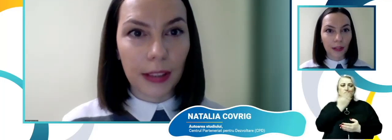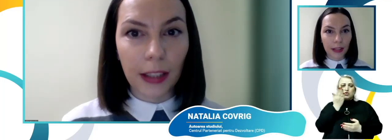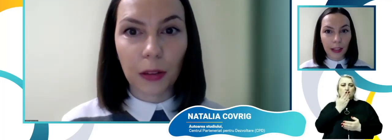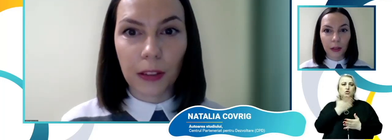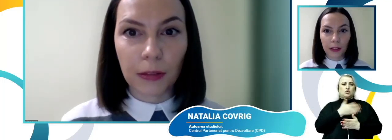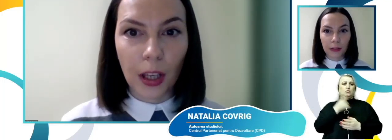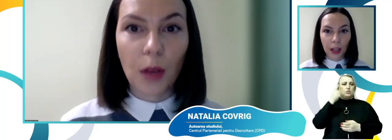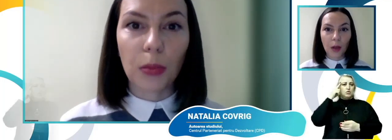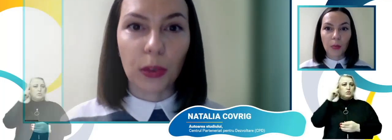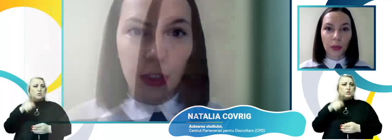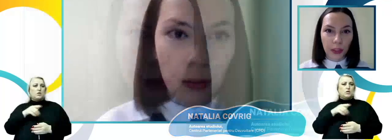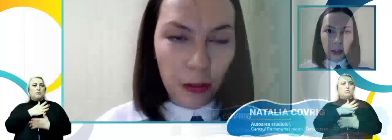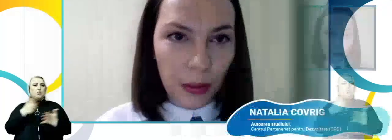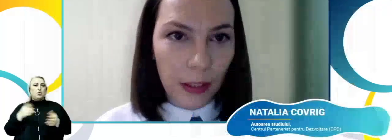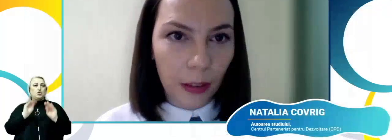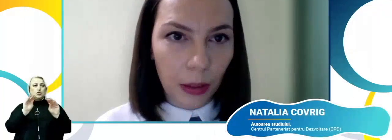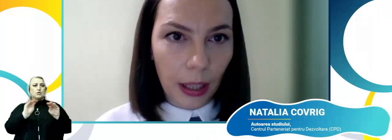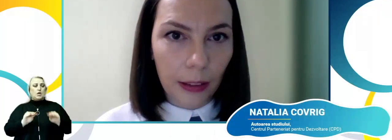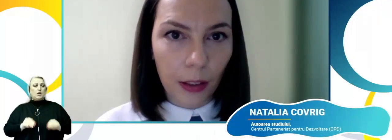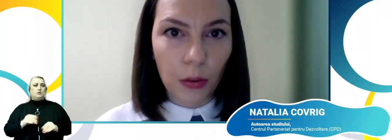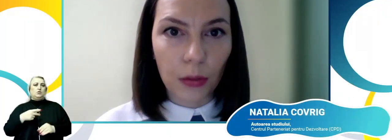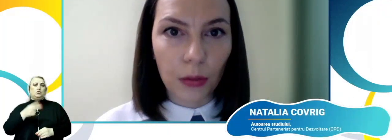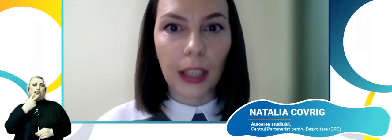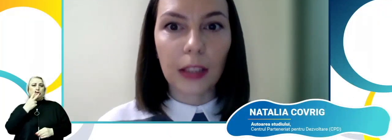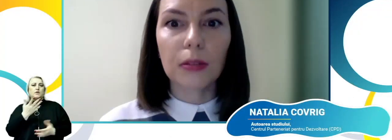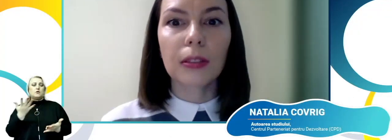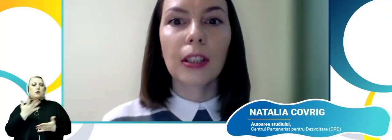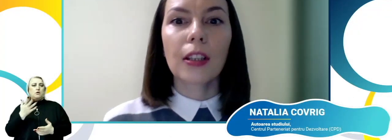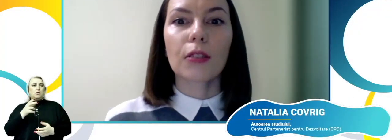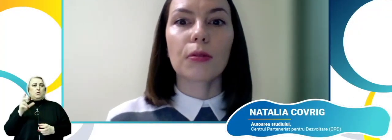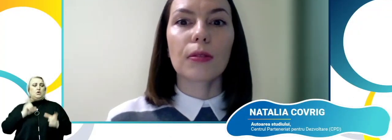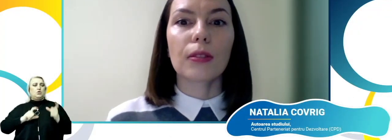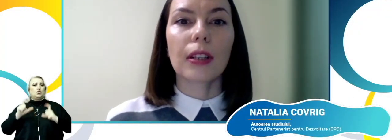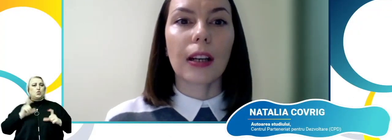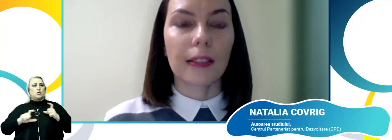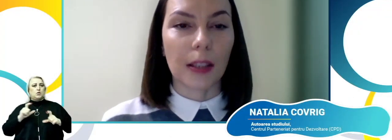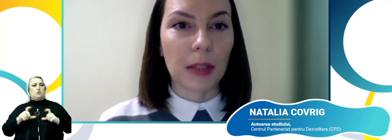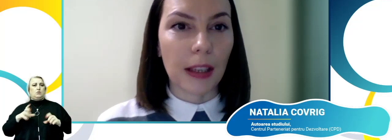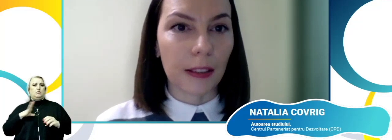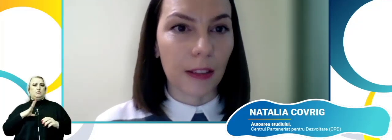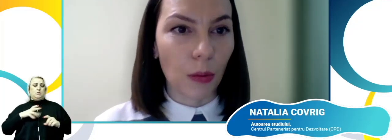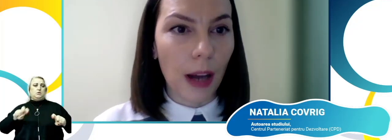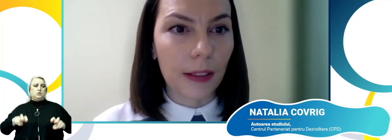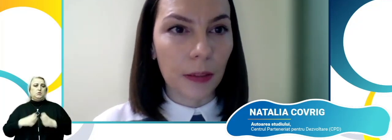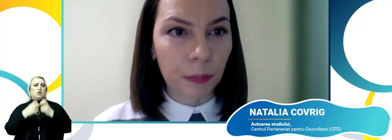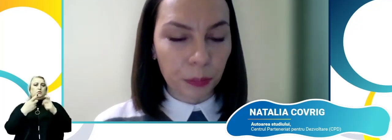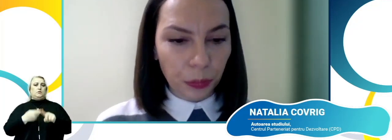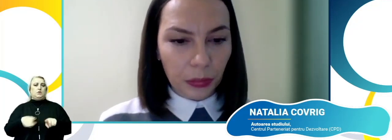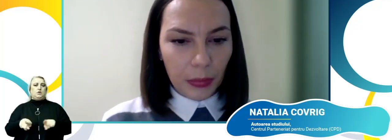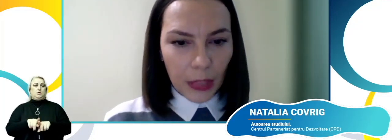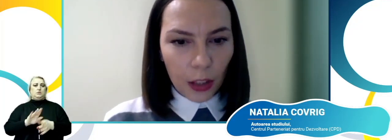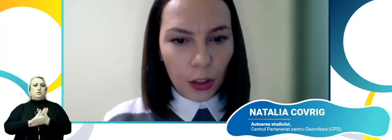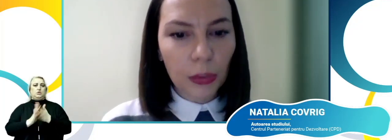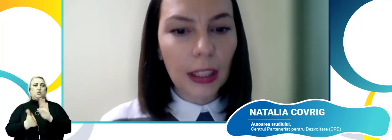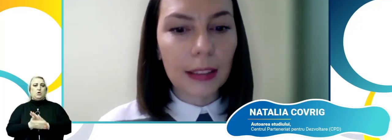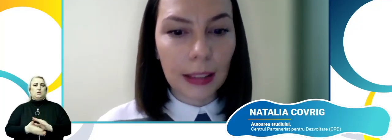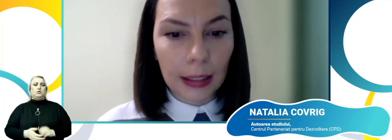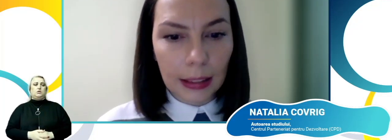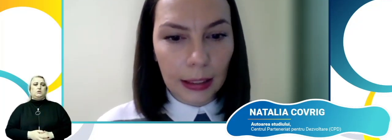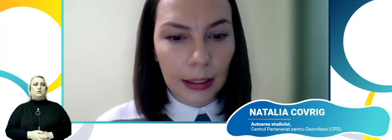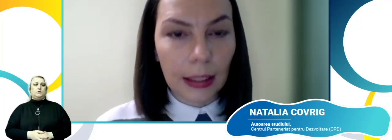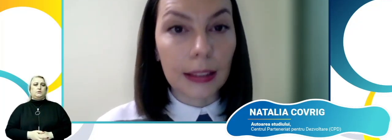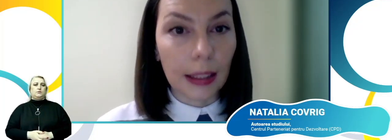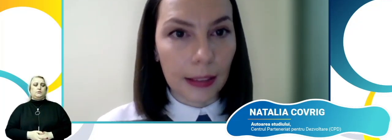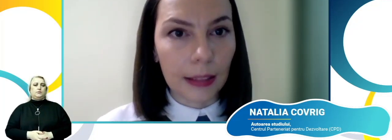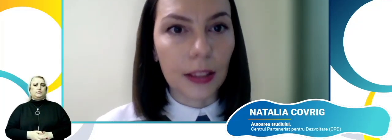date, pentru a vedea inclusiv profilul studenților care s-au confruntat cu o asemenea situație și multe